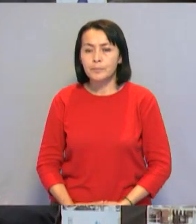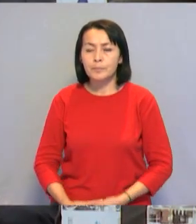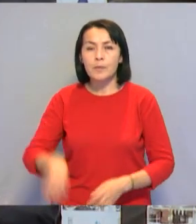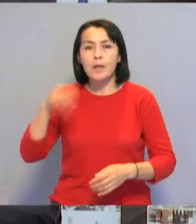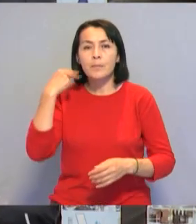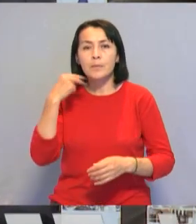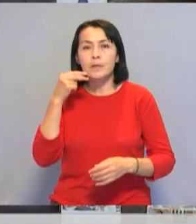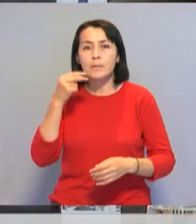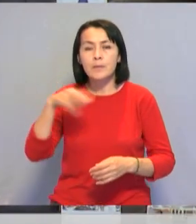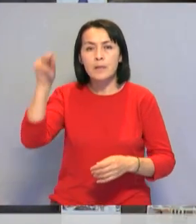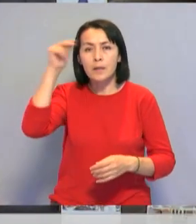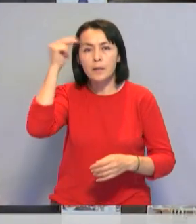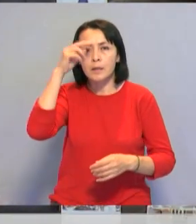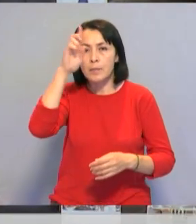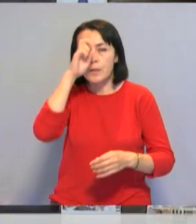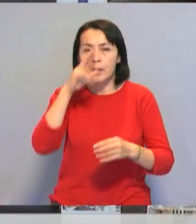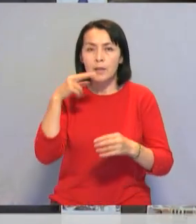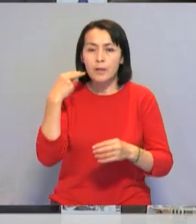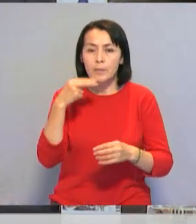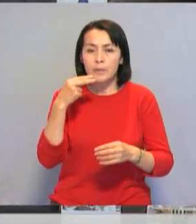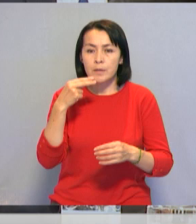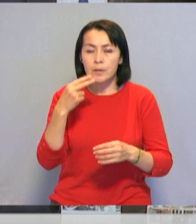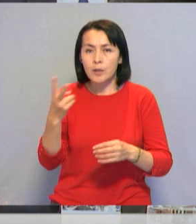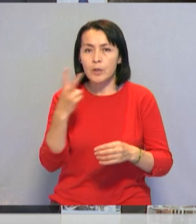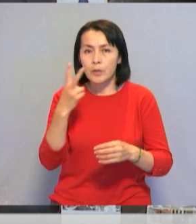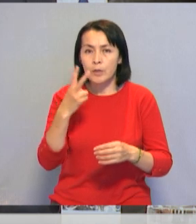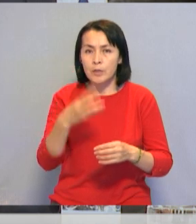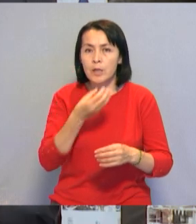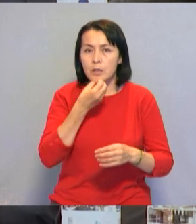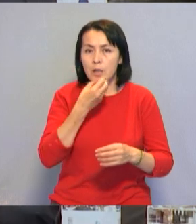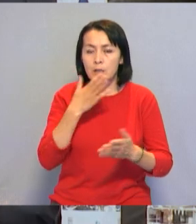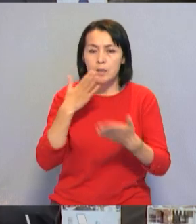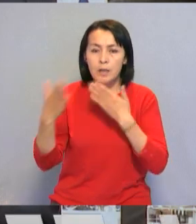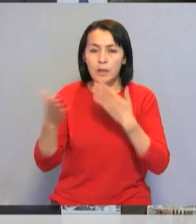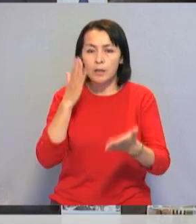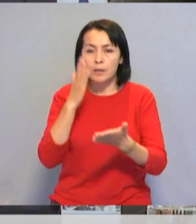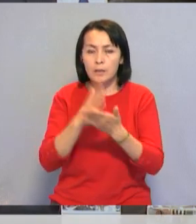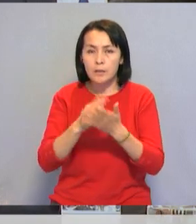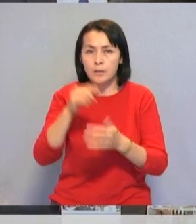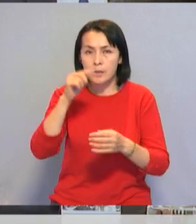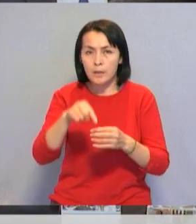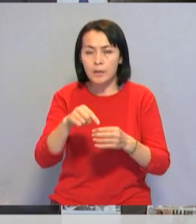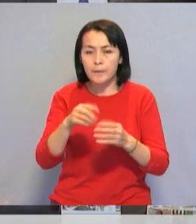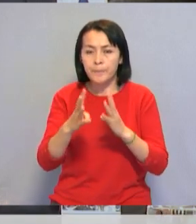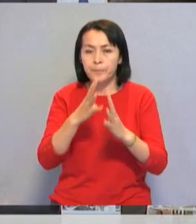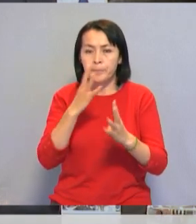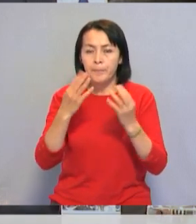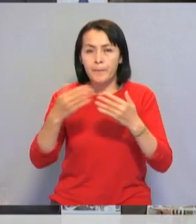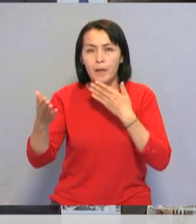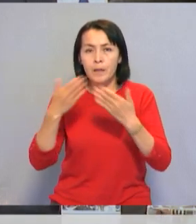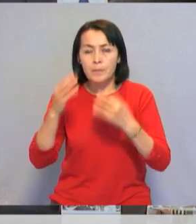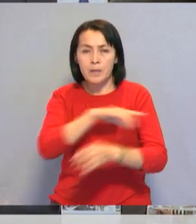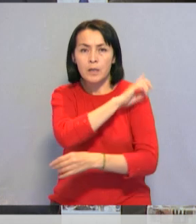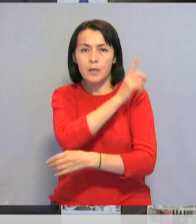Президентіміздің және Қытай мемлекетінің президентінің екеуінің арасында жақсы қарым-қатынас бар. Енді кезекте біз өңір аралық